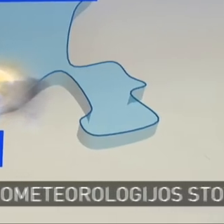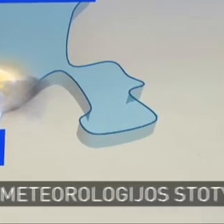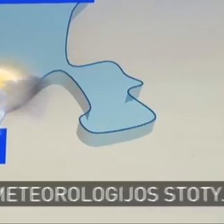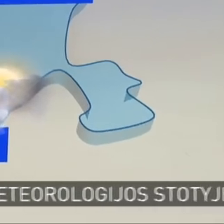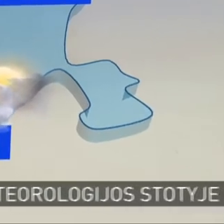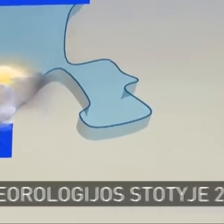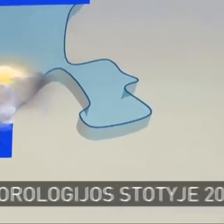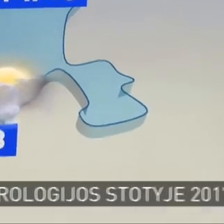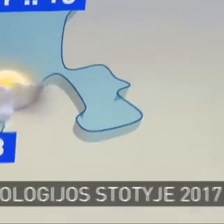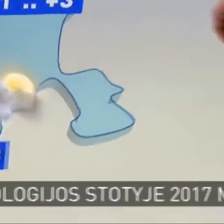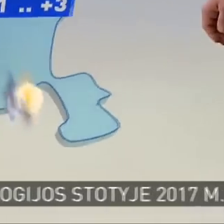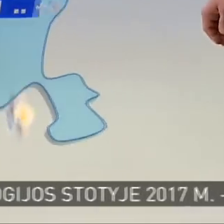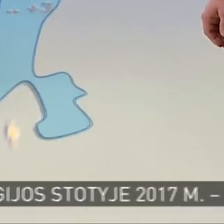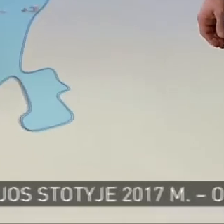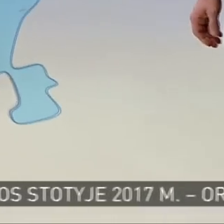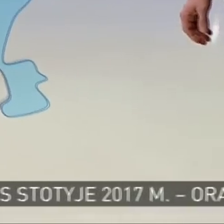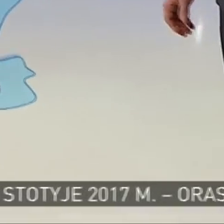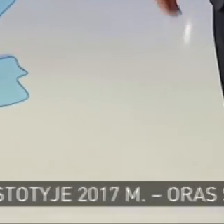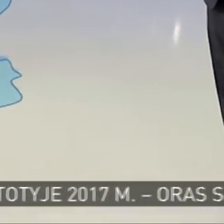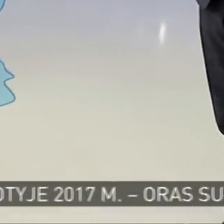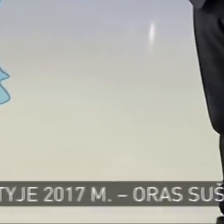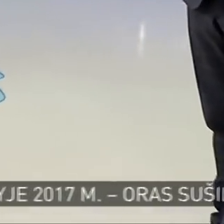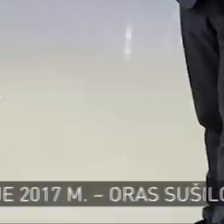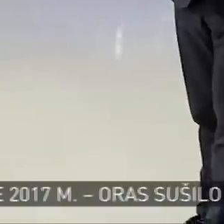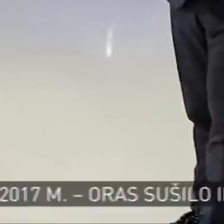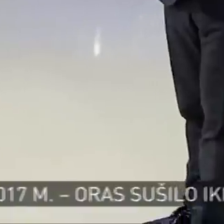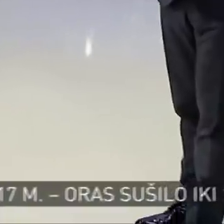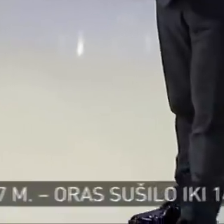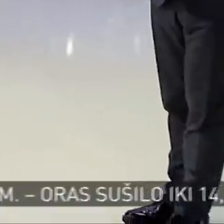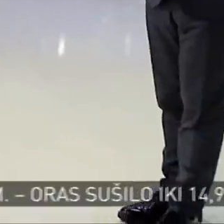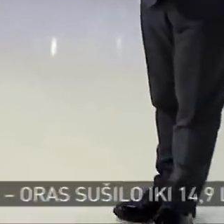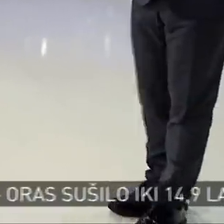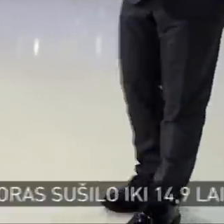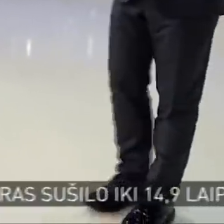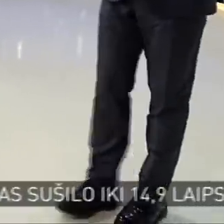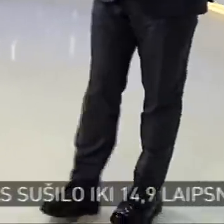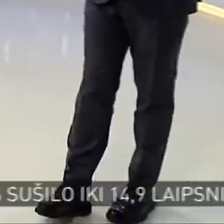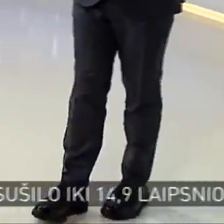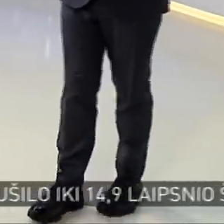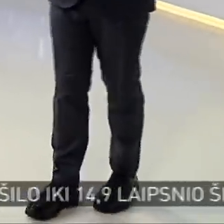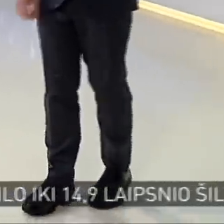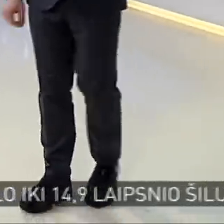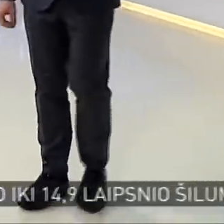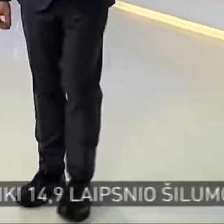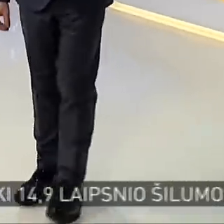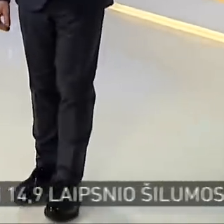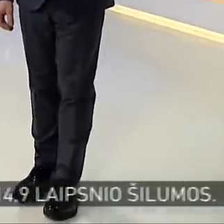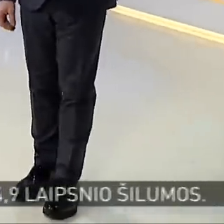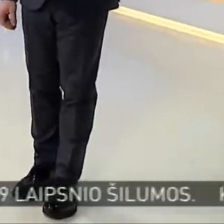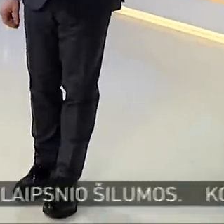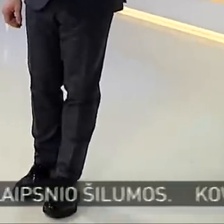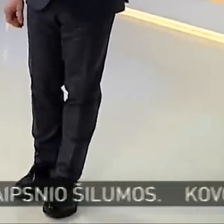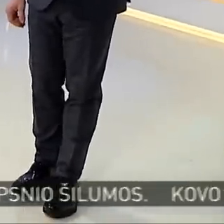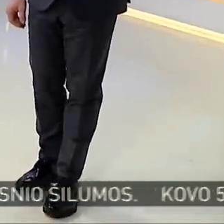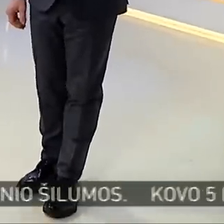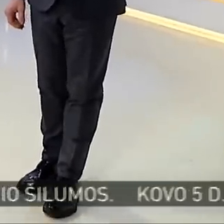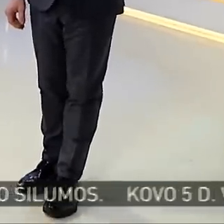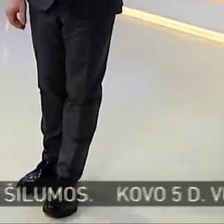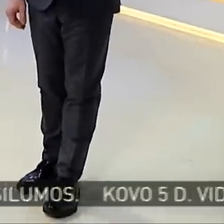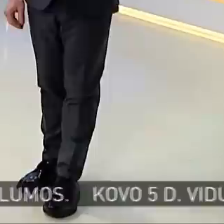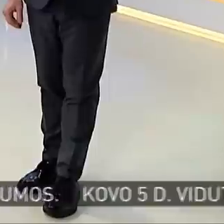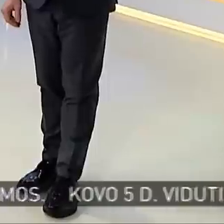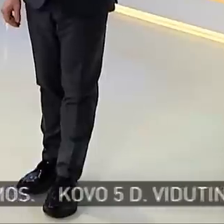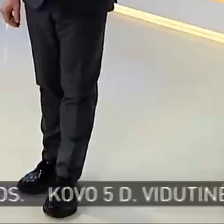orų pokyčius. O šie pokyčiai Lietuvą užgrius sekmadienio naktį. Pradės snigti, vėjas toliau stiprės, prognozuojami